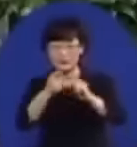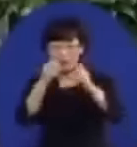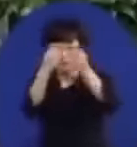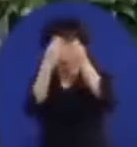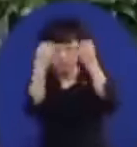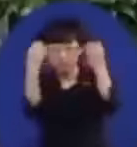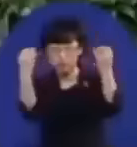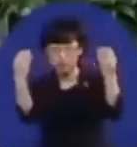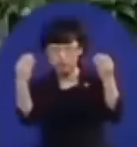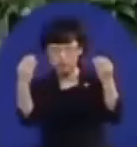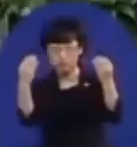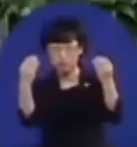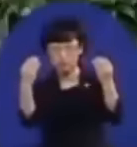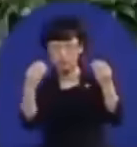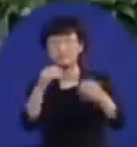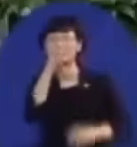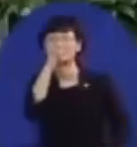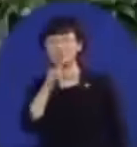하는 것입니다.